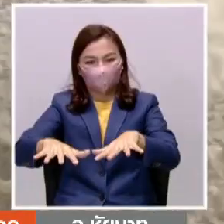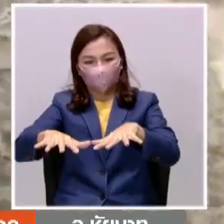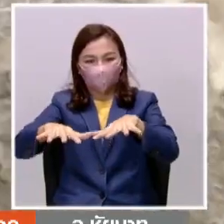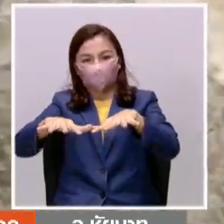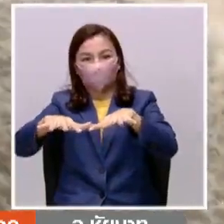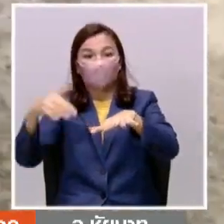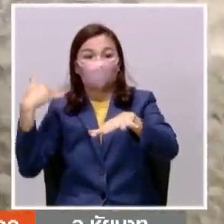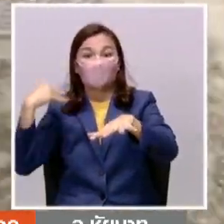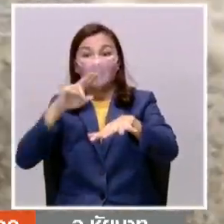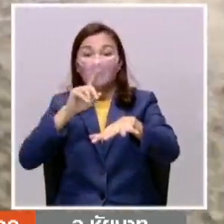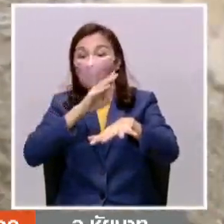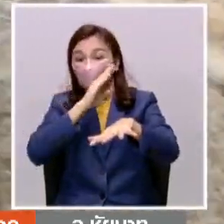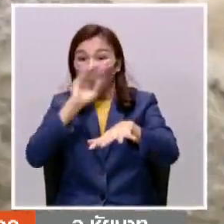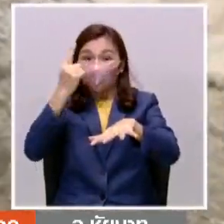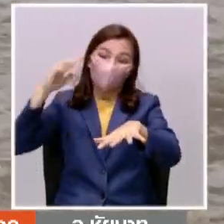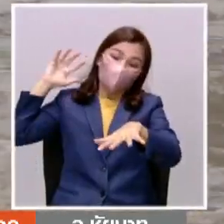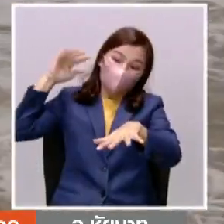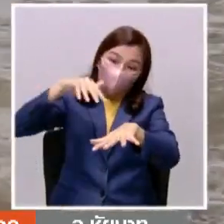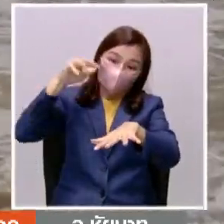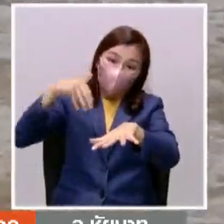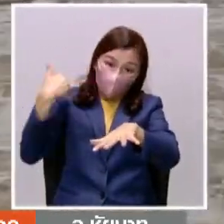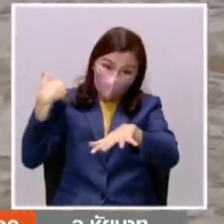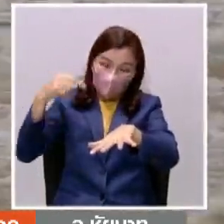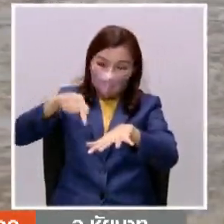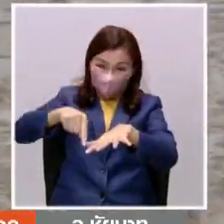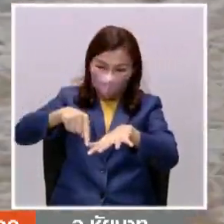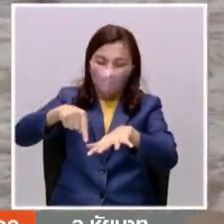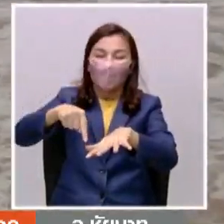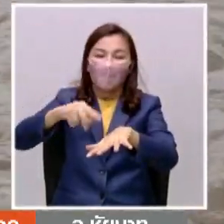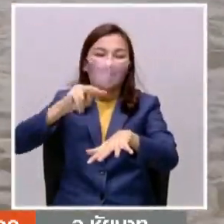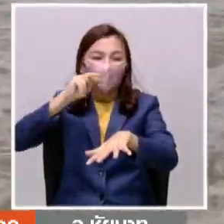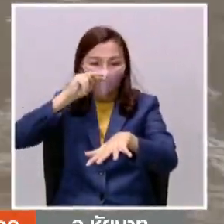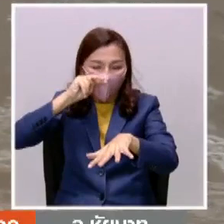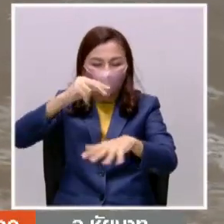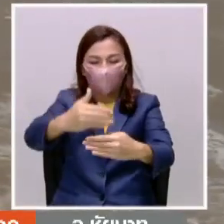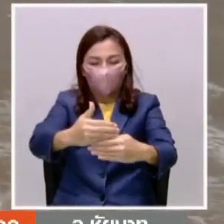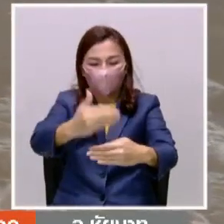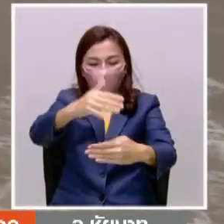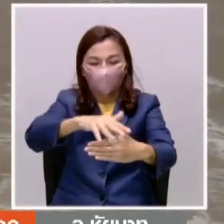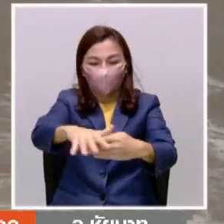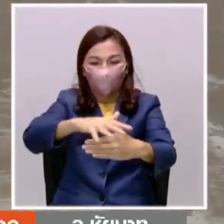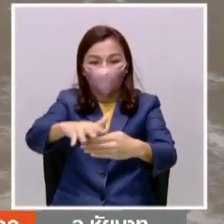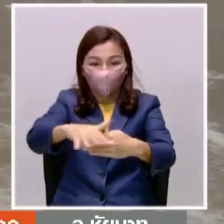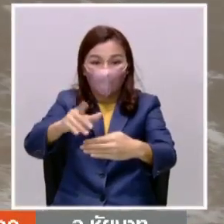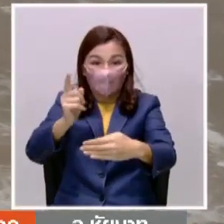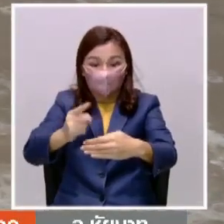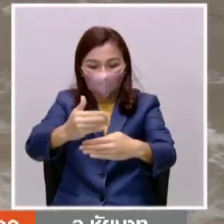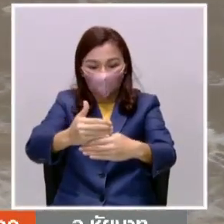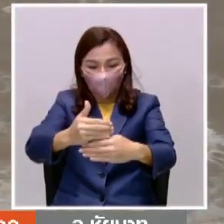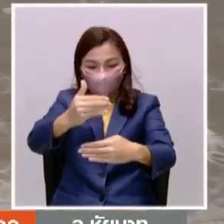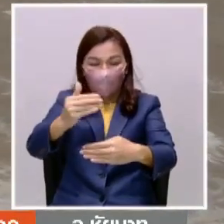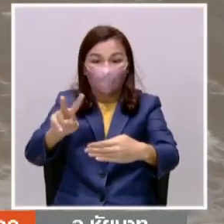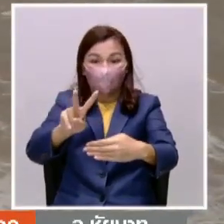อีกทั้งมวลน้ำเหนือที่จะไหลลงมาสมทบเขื่อนเจ้าพระยาจะมีการปรับแผนการระบายน้ำเพิ่มขึ้นค่ะจากเดิมอยู่ในอัตรา